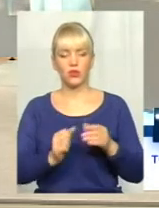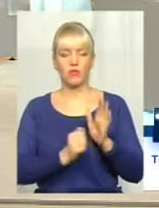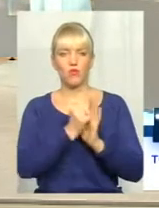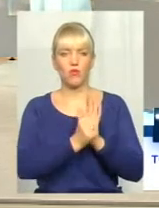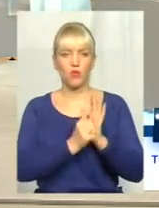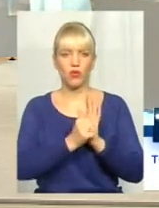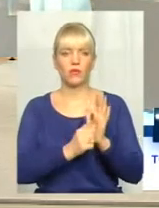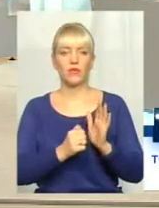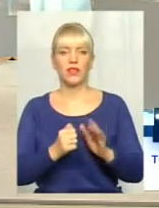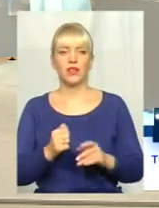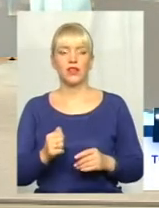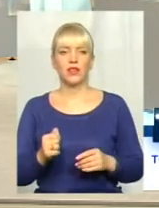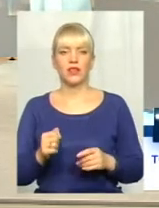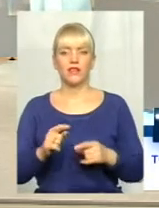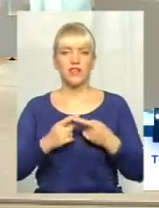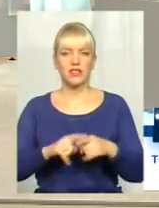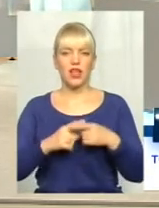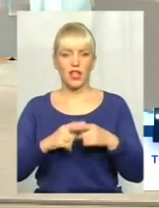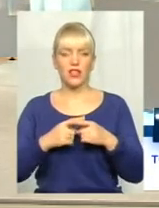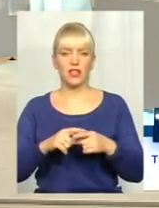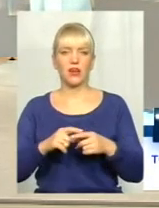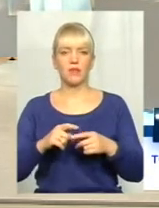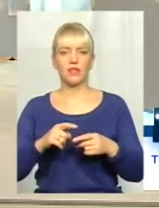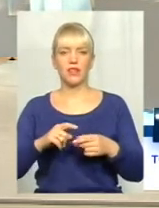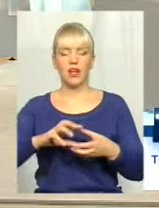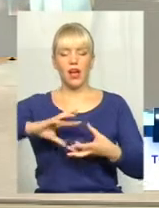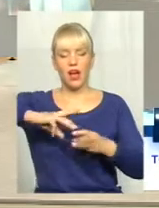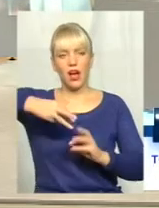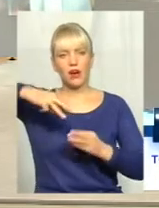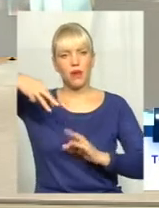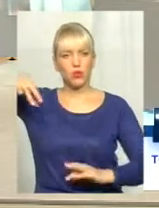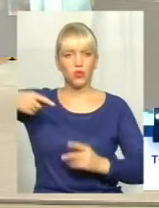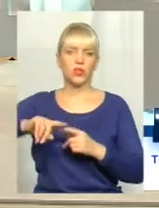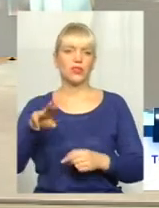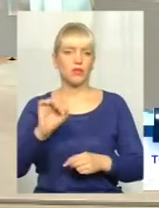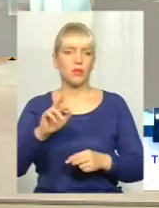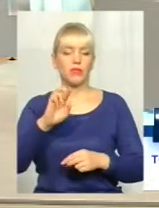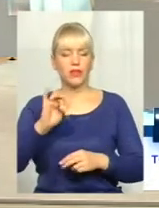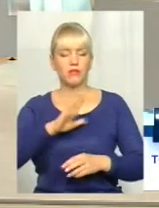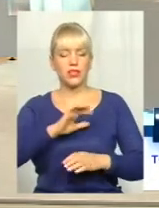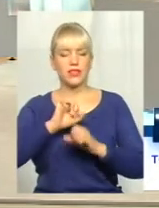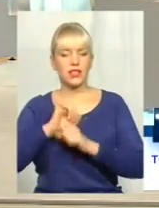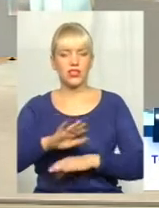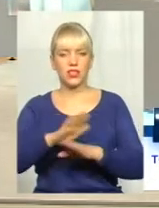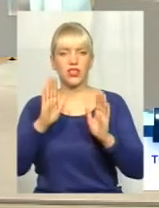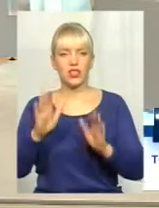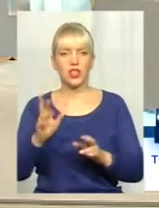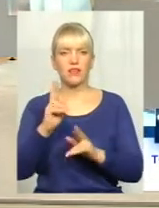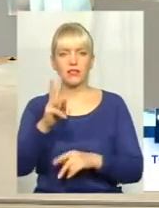штукатуром, в'язальником арматури, була захищена не лише в плані